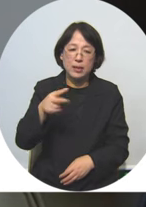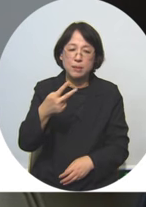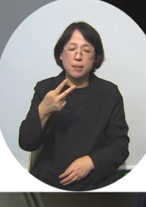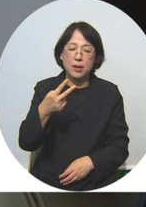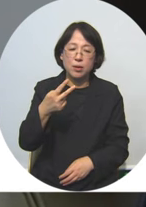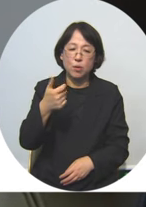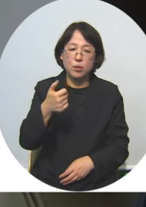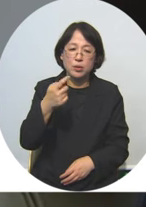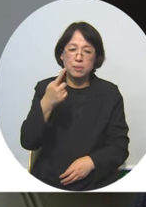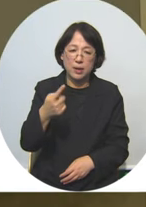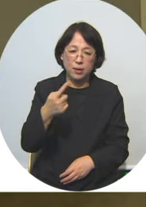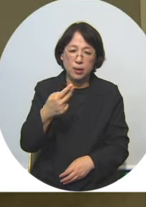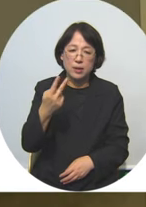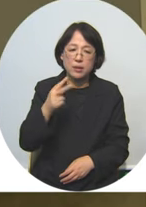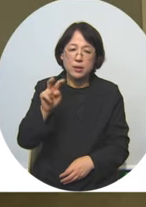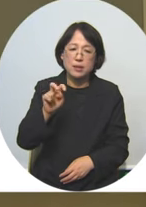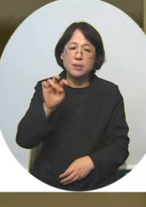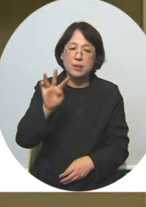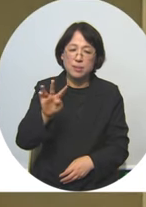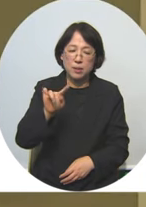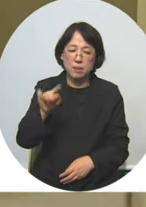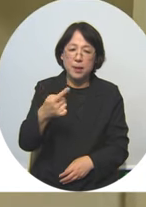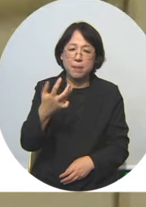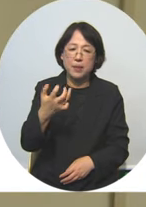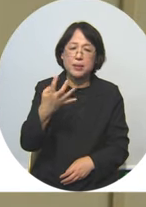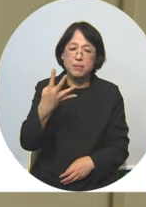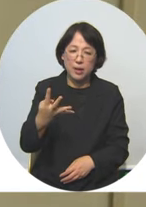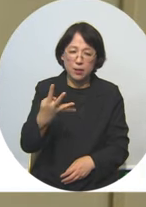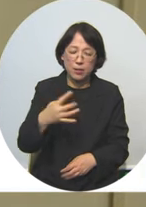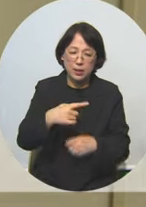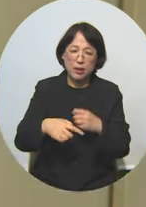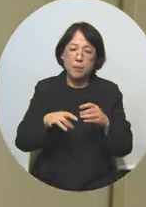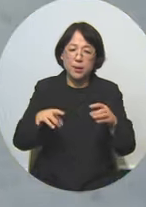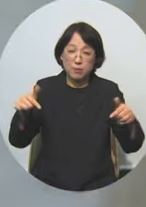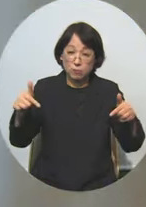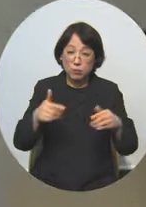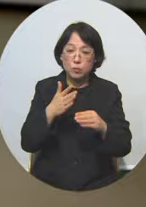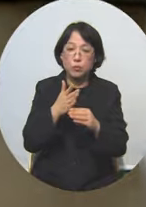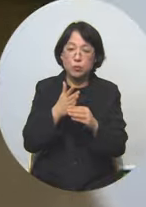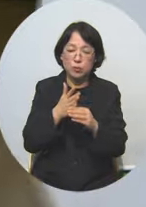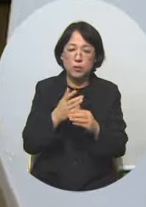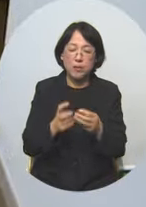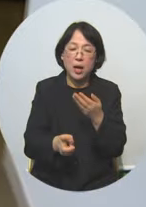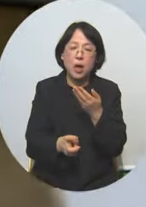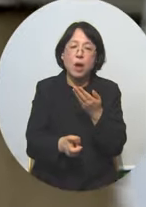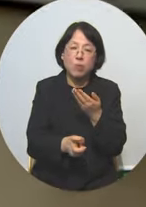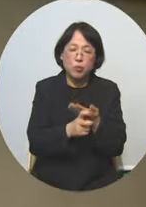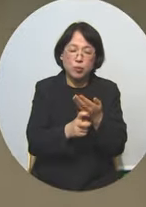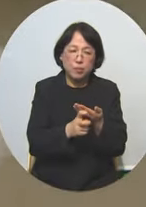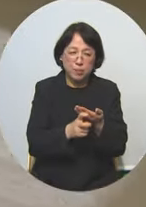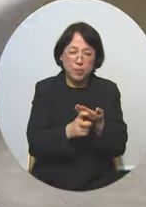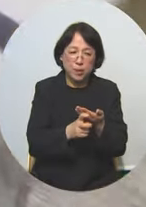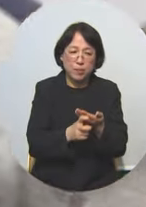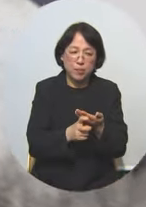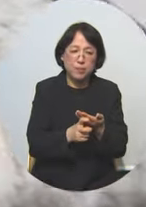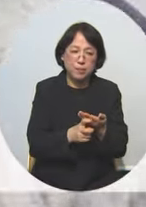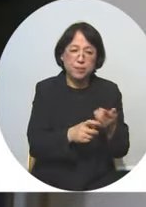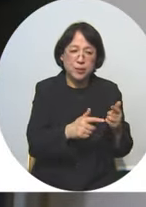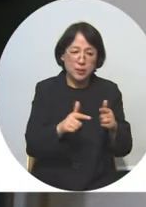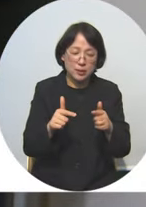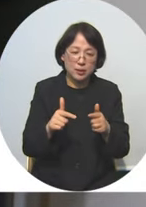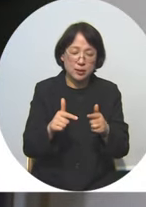251건, 23년에는 184건으로 매년 감소하고 있습니다. 위장 전입과 이혼 등으로 공급질서를